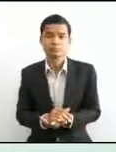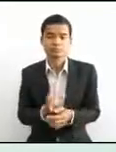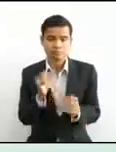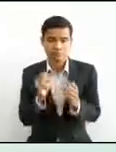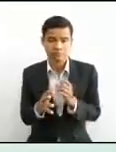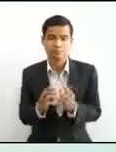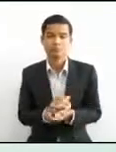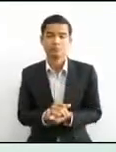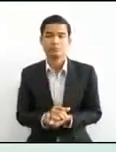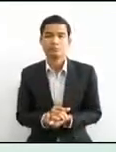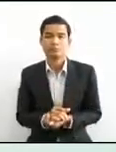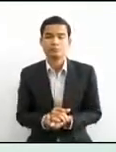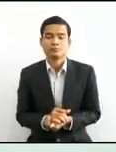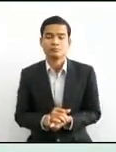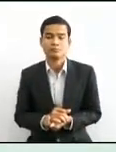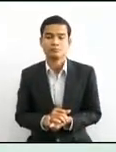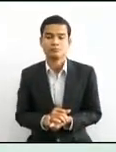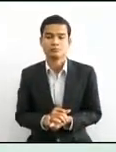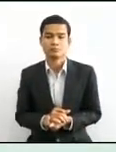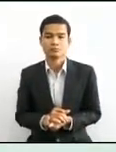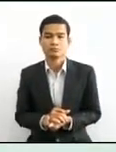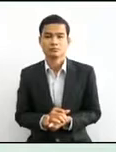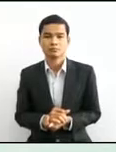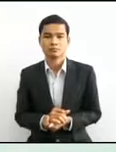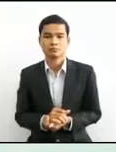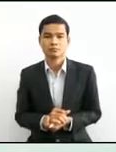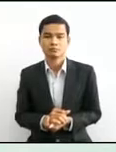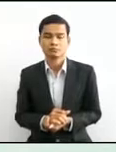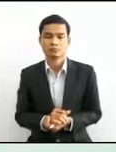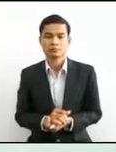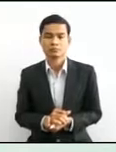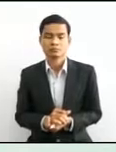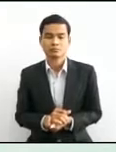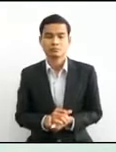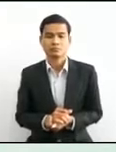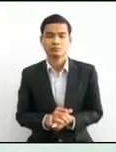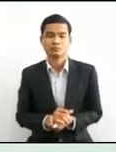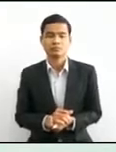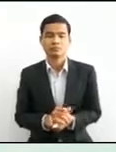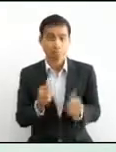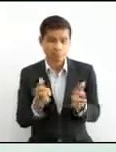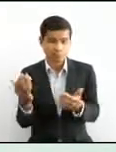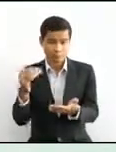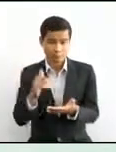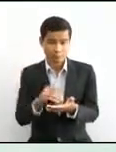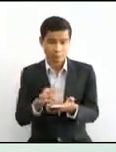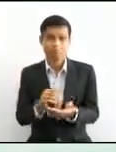chấp đàm cha sang một đồng tiết